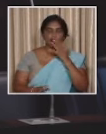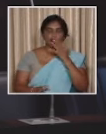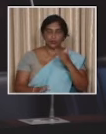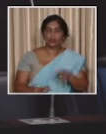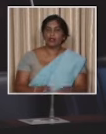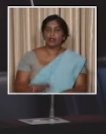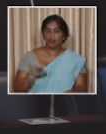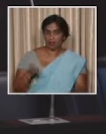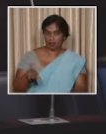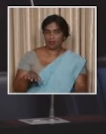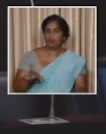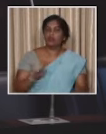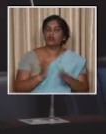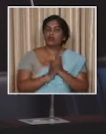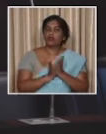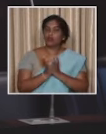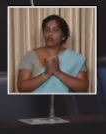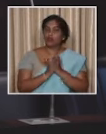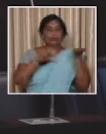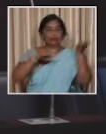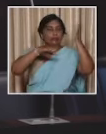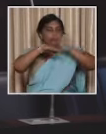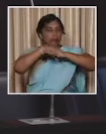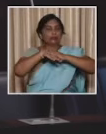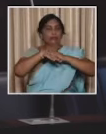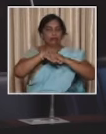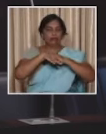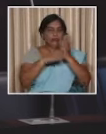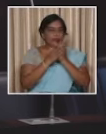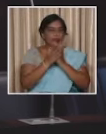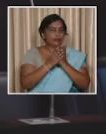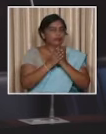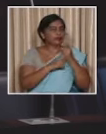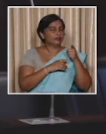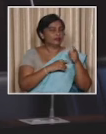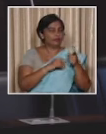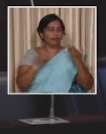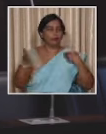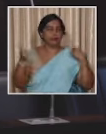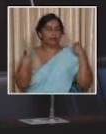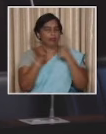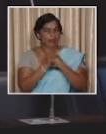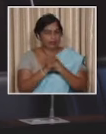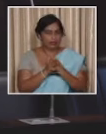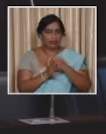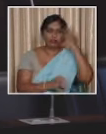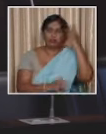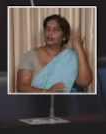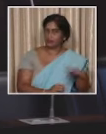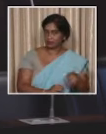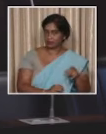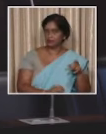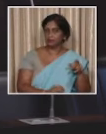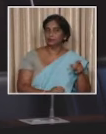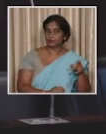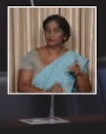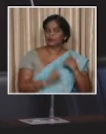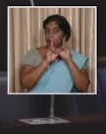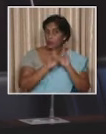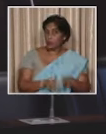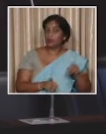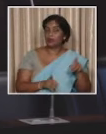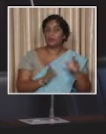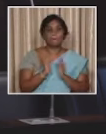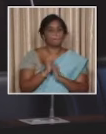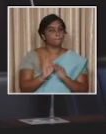දරුවෙක් ඒ දුම්රියේ උඩ නැගලා යන්න ගිහිල්ලා වැටිලා ජීවිතේ නැති වුණා. ඒ වගේම